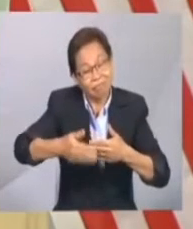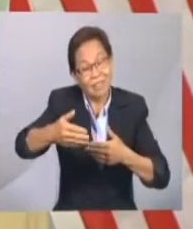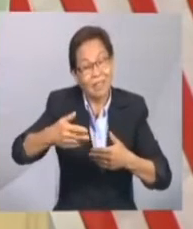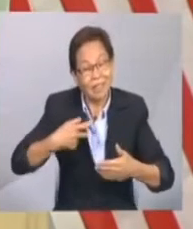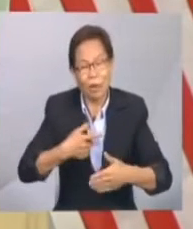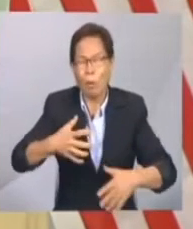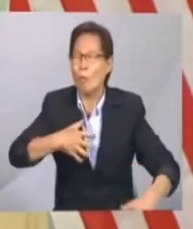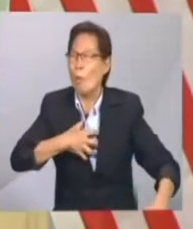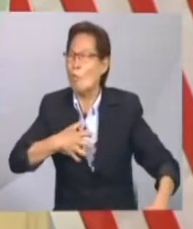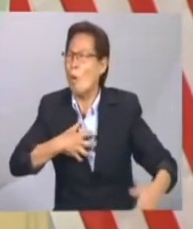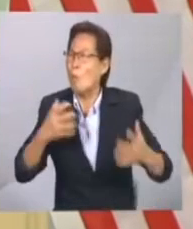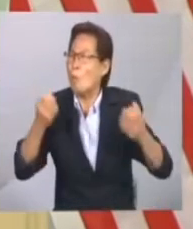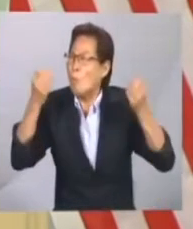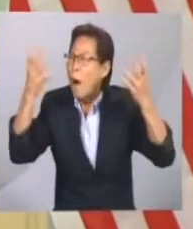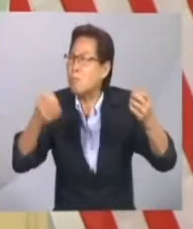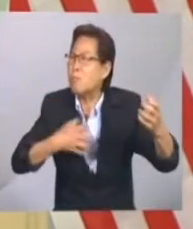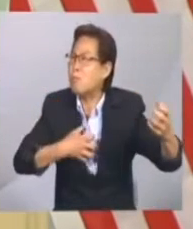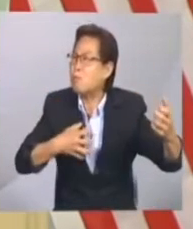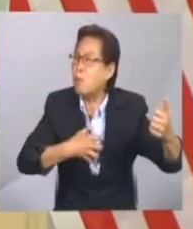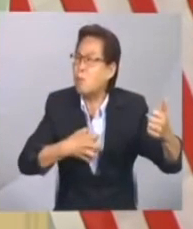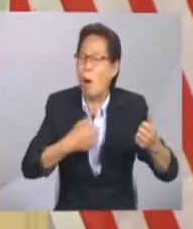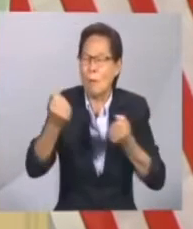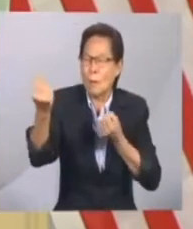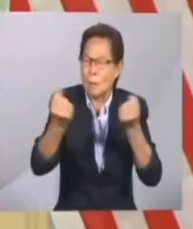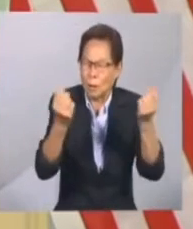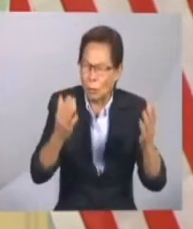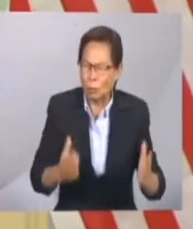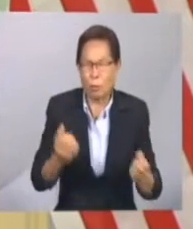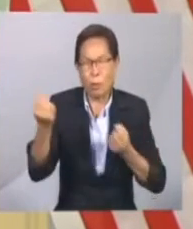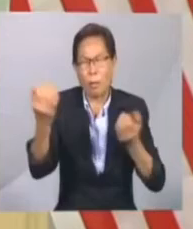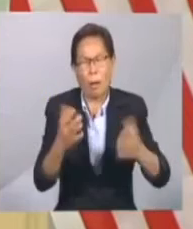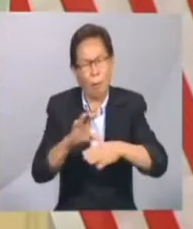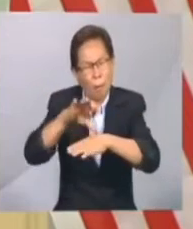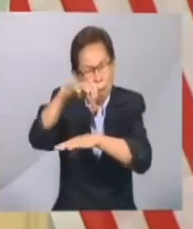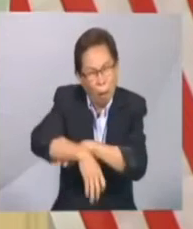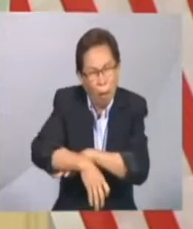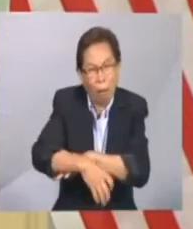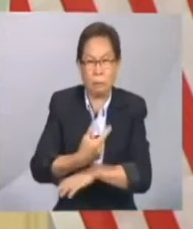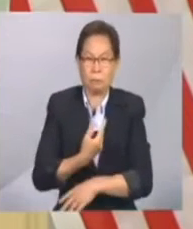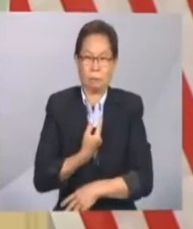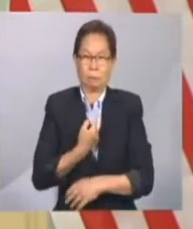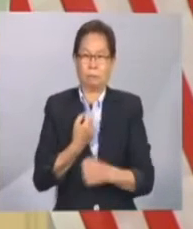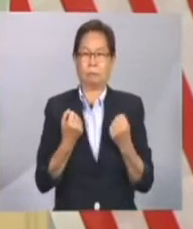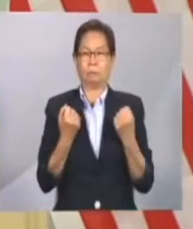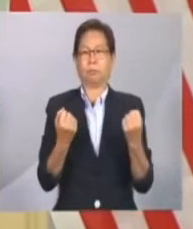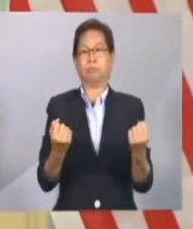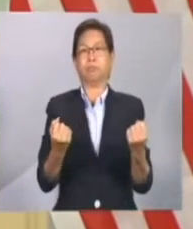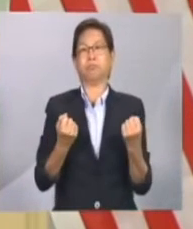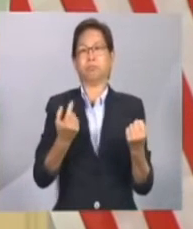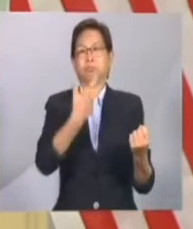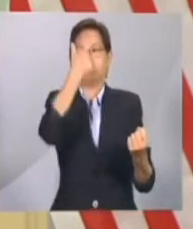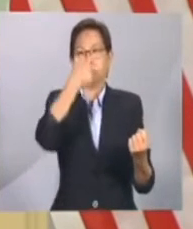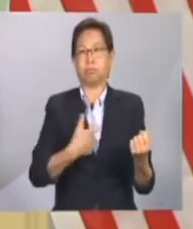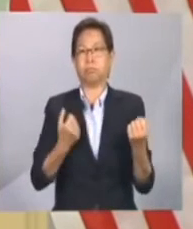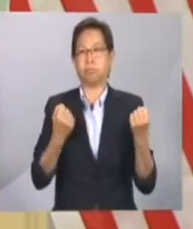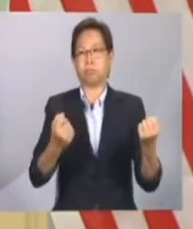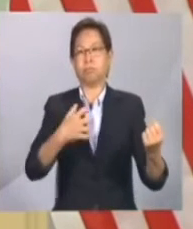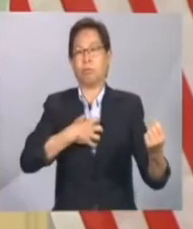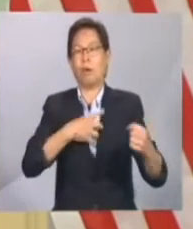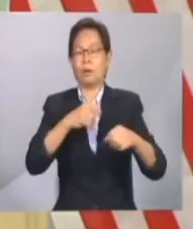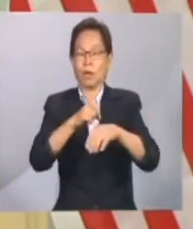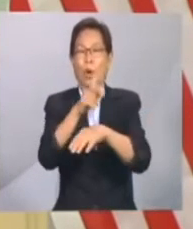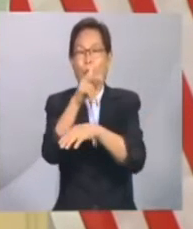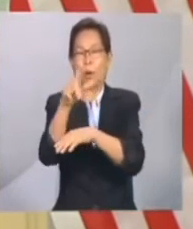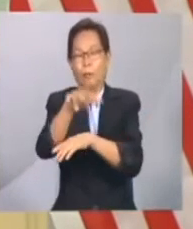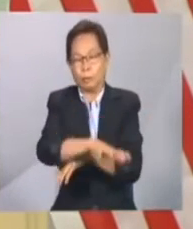aduan yang banyak daripada pemandu-pemandu yang terpaksa bersendirian tersebut. Di Kuala